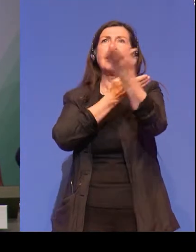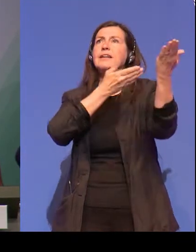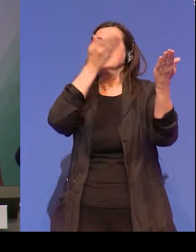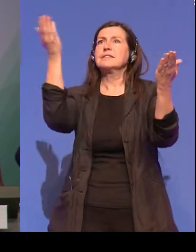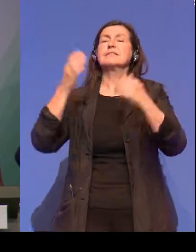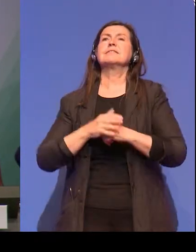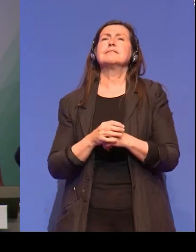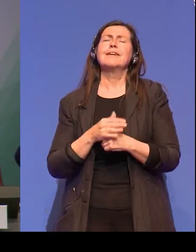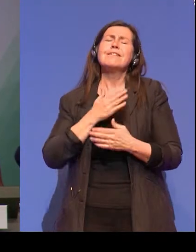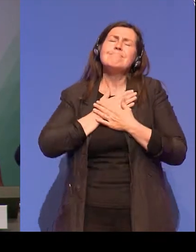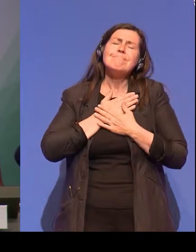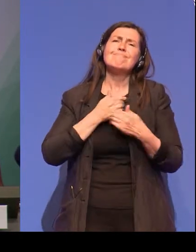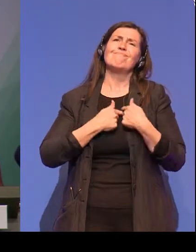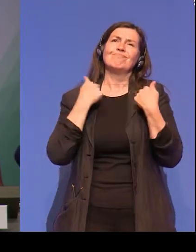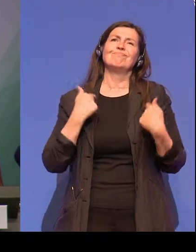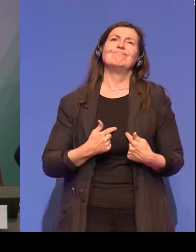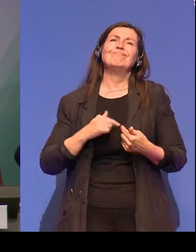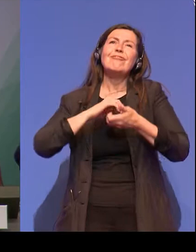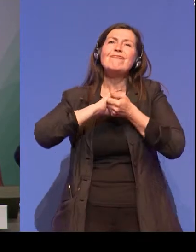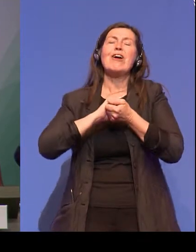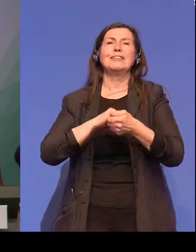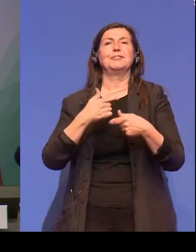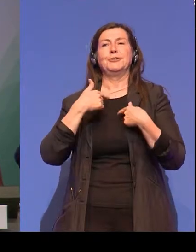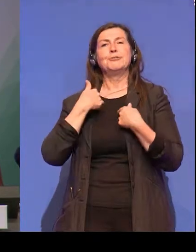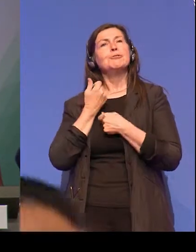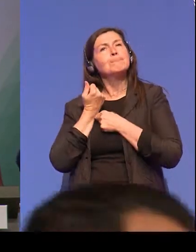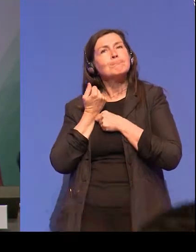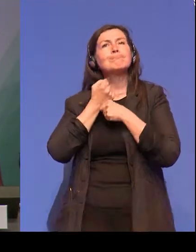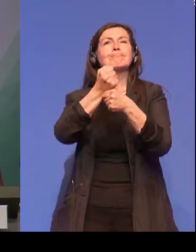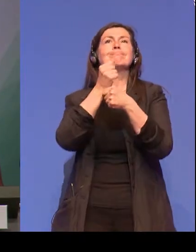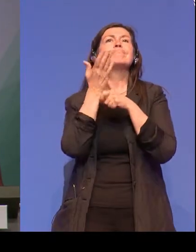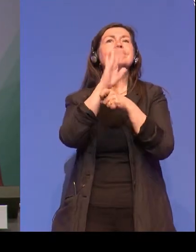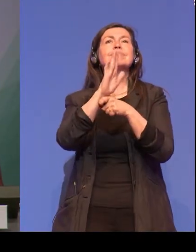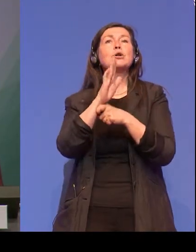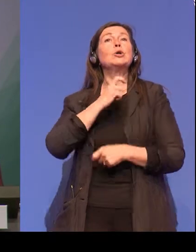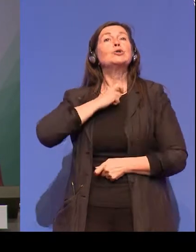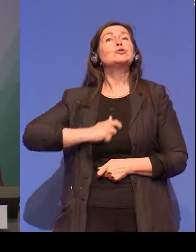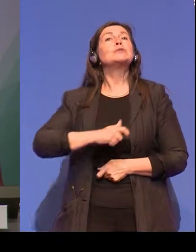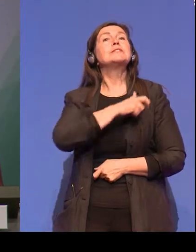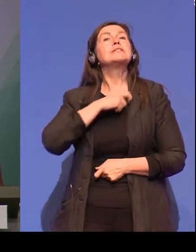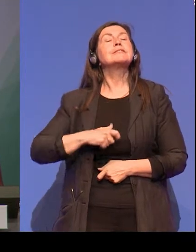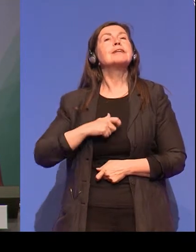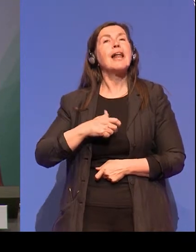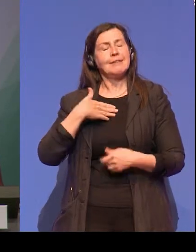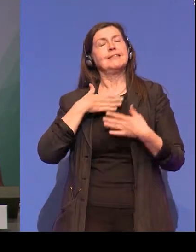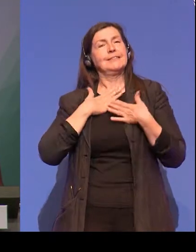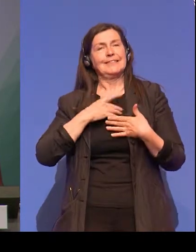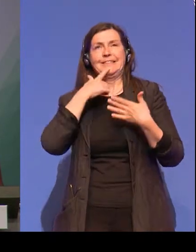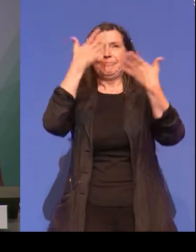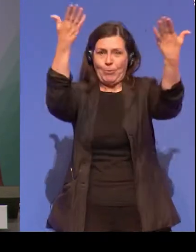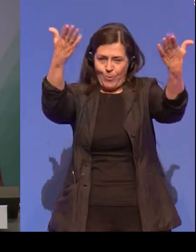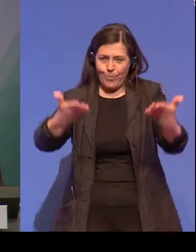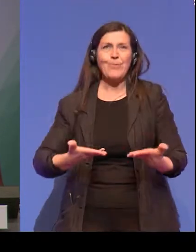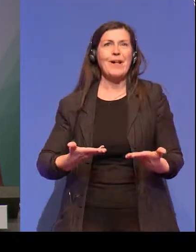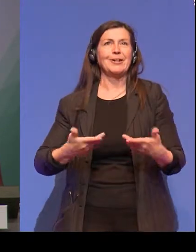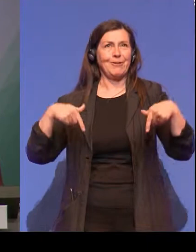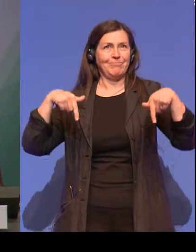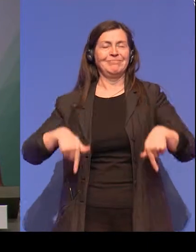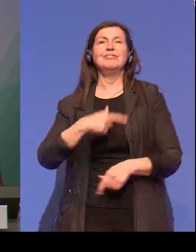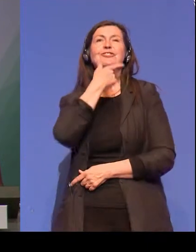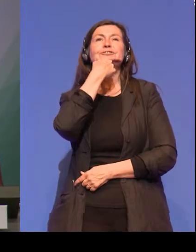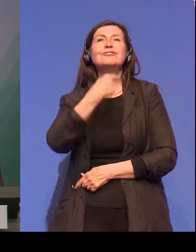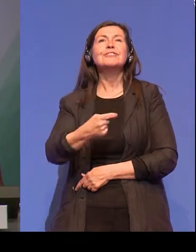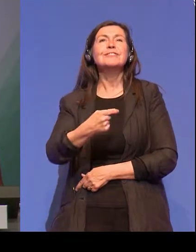Suisse, une chaleureuse bienvenue ici à Genève. Je suis très content de vous accueillir ici et avec